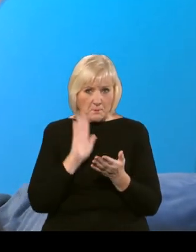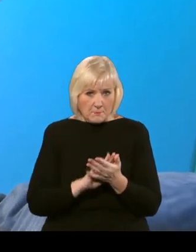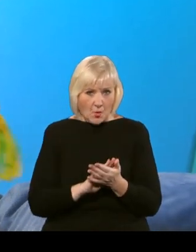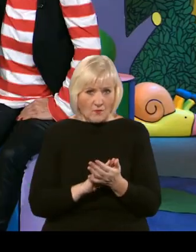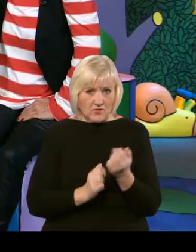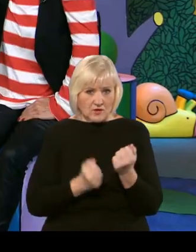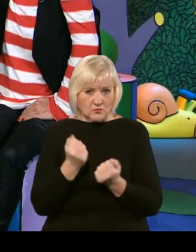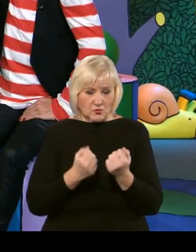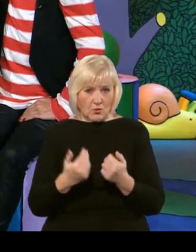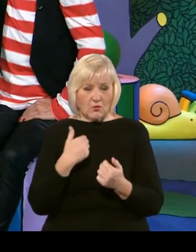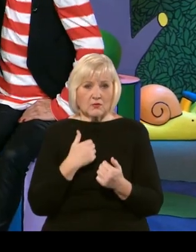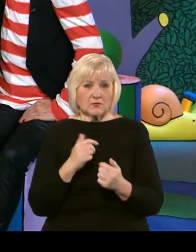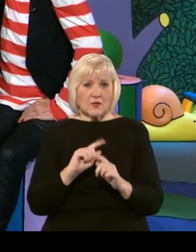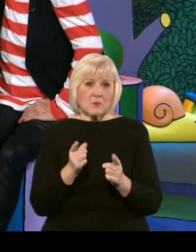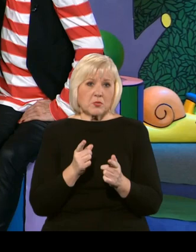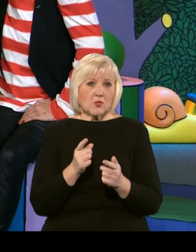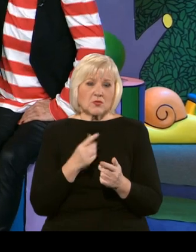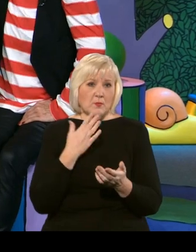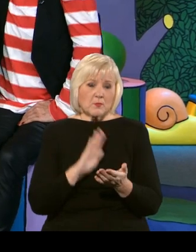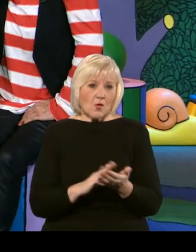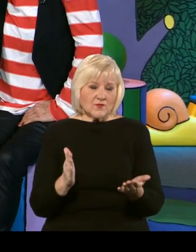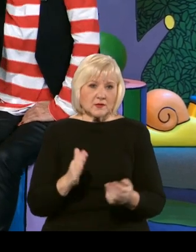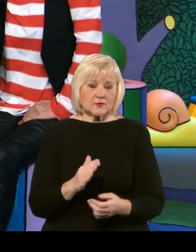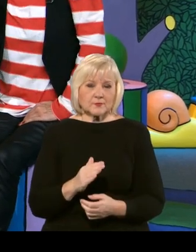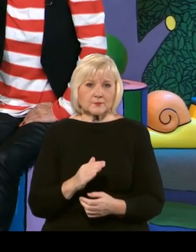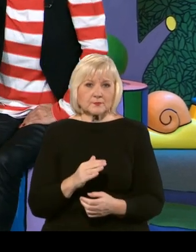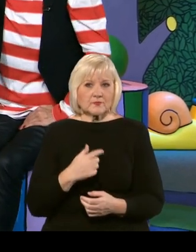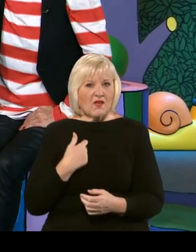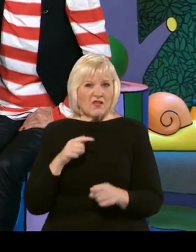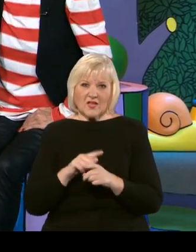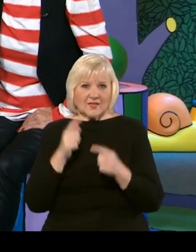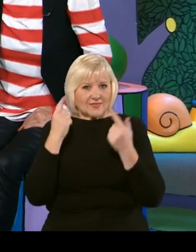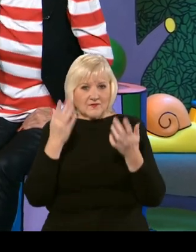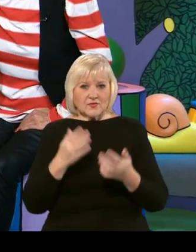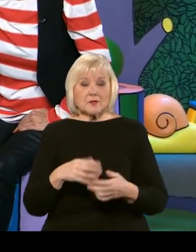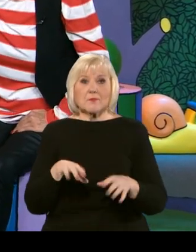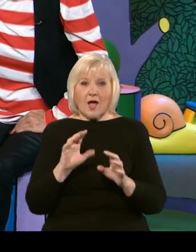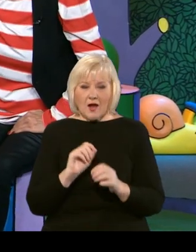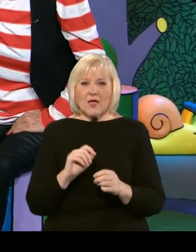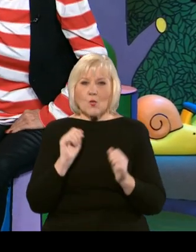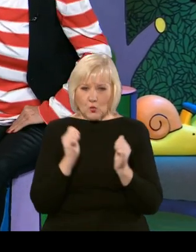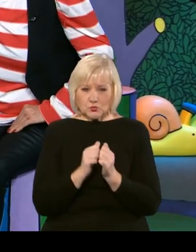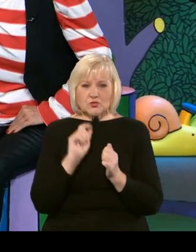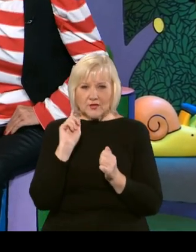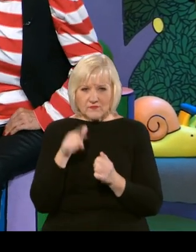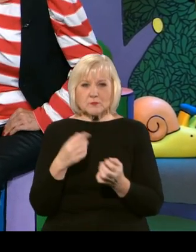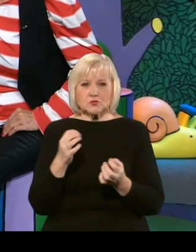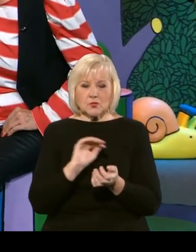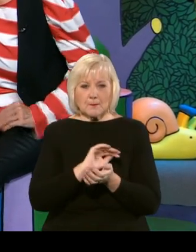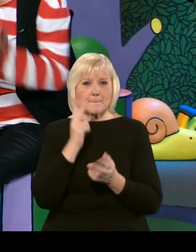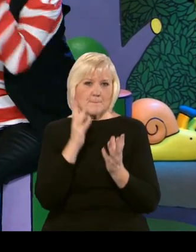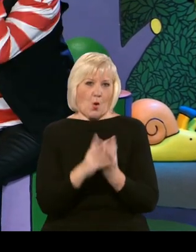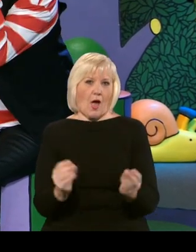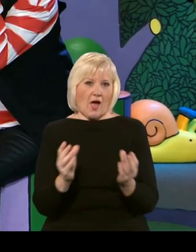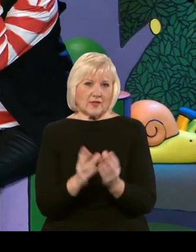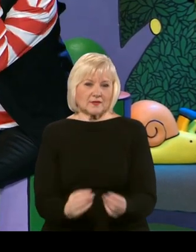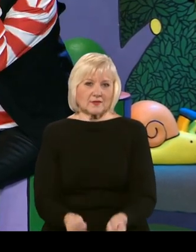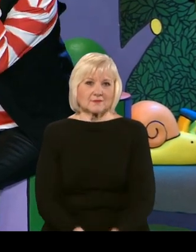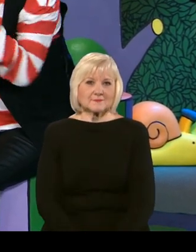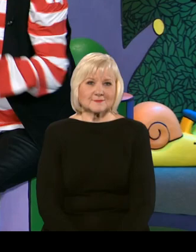ne. To já také ne, ale jedno vím určitě. Teď se k nám blíží pohádka.